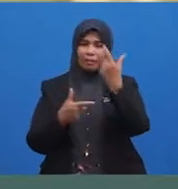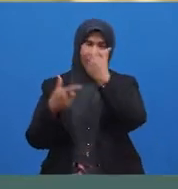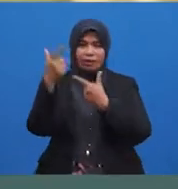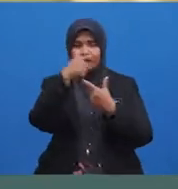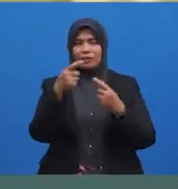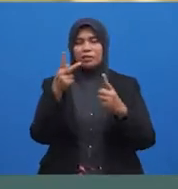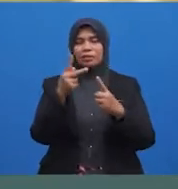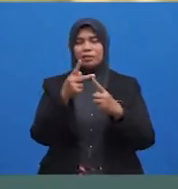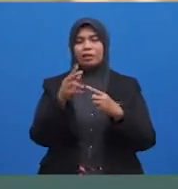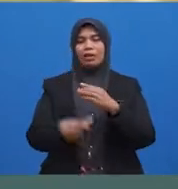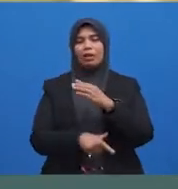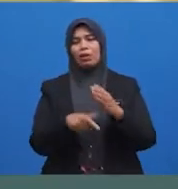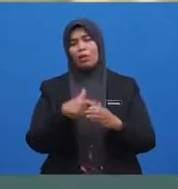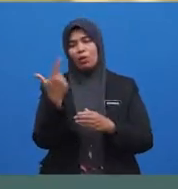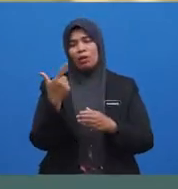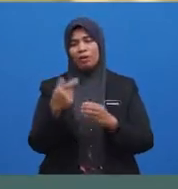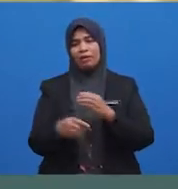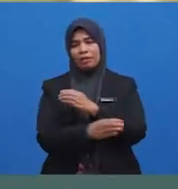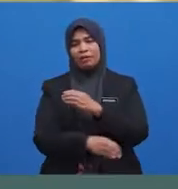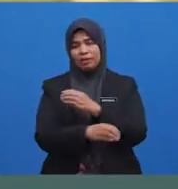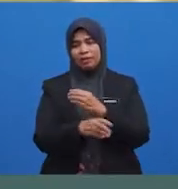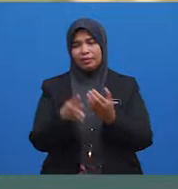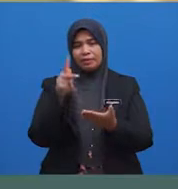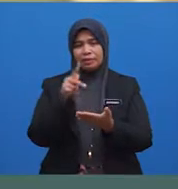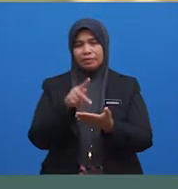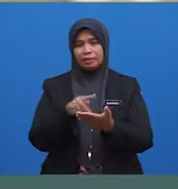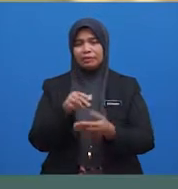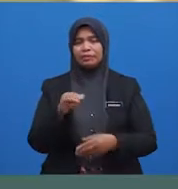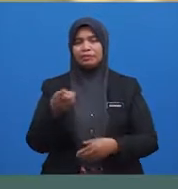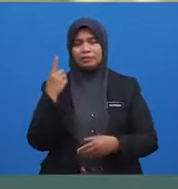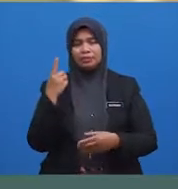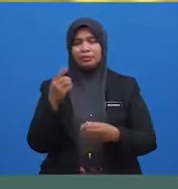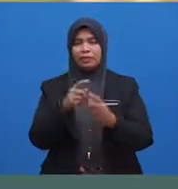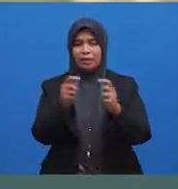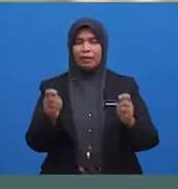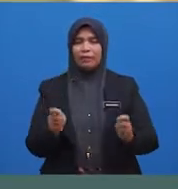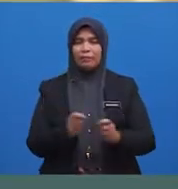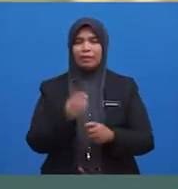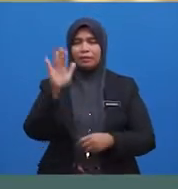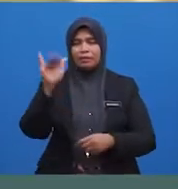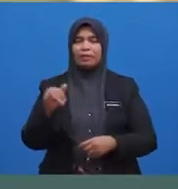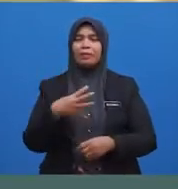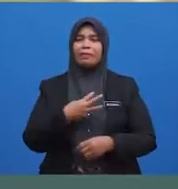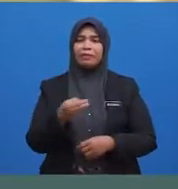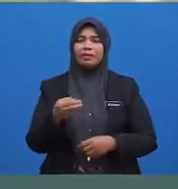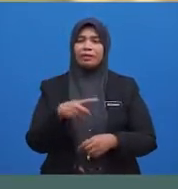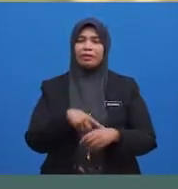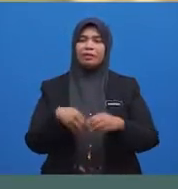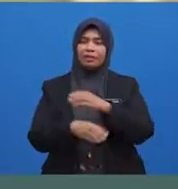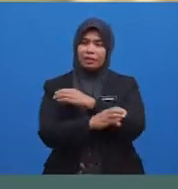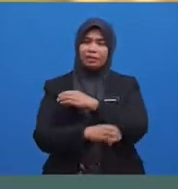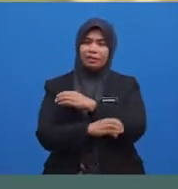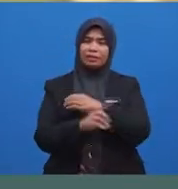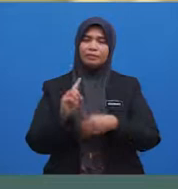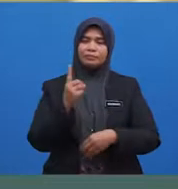negara, kenali dahulu tempat-tempat menarik yang terdapat di negara kita. Negara kita tidak kurang